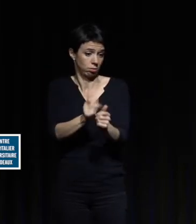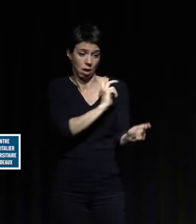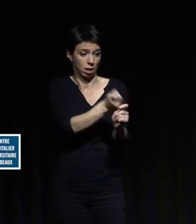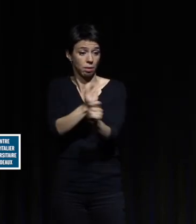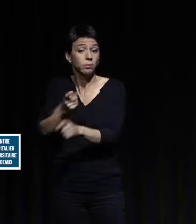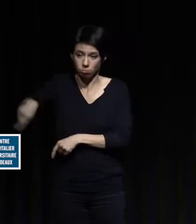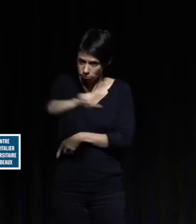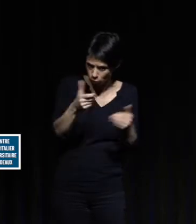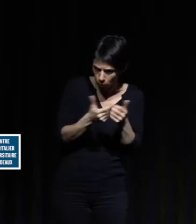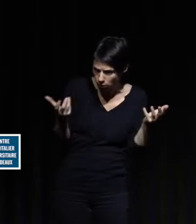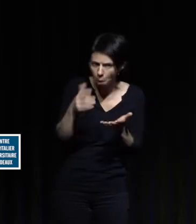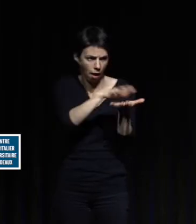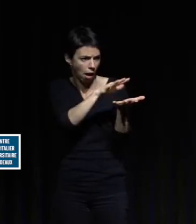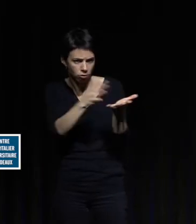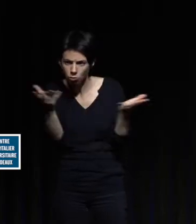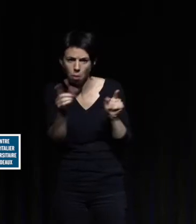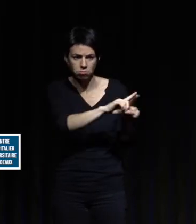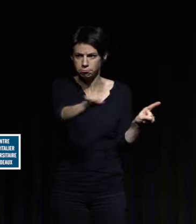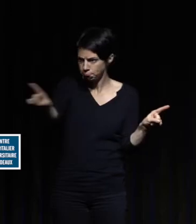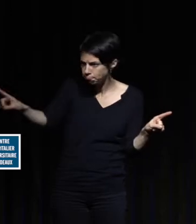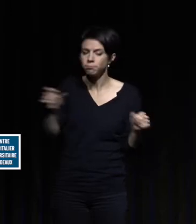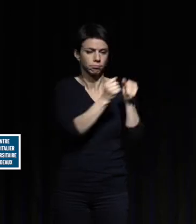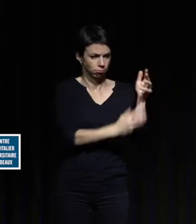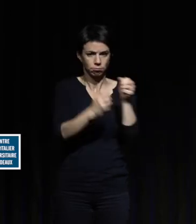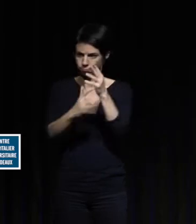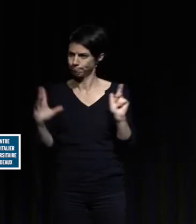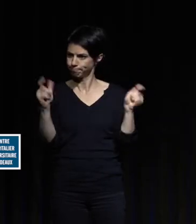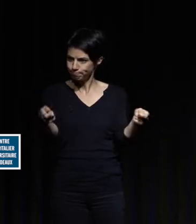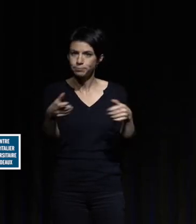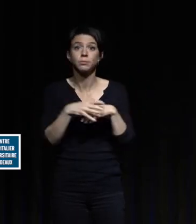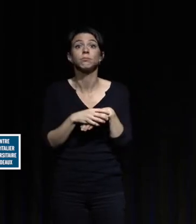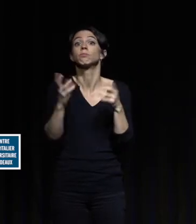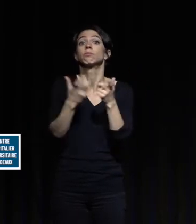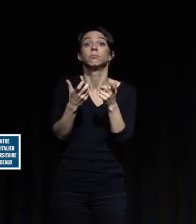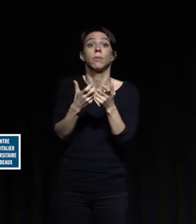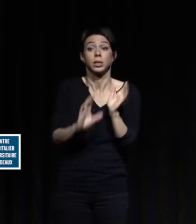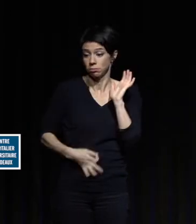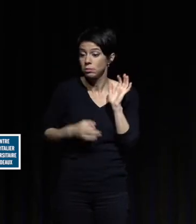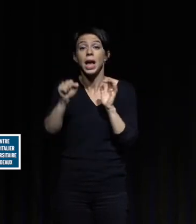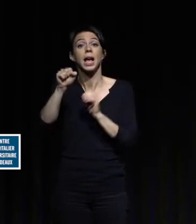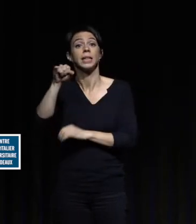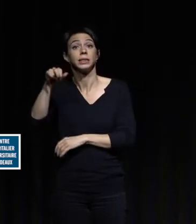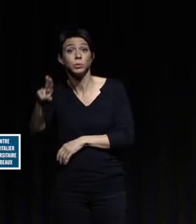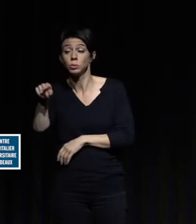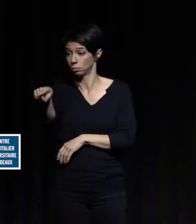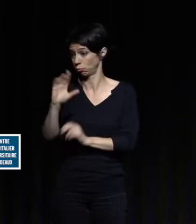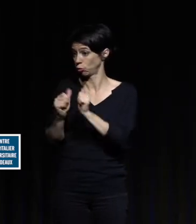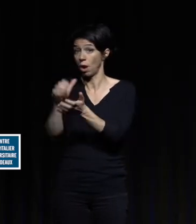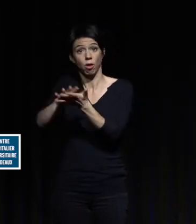demandes des patientes. Et donc, ces SIU vont concerner pas forcément les mêmes tranches d'âge, pas